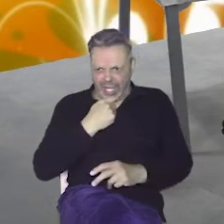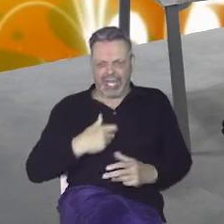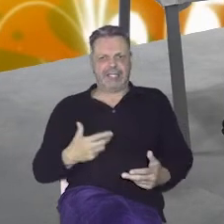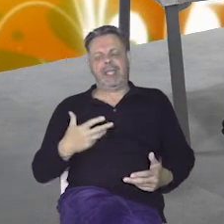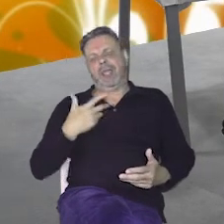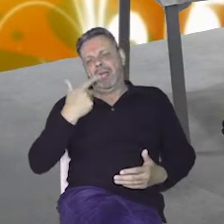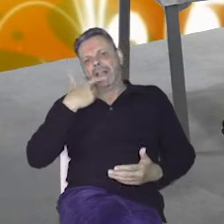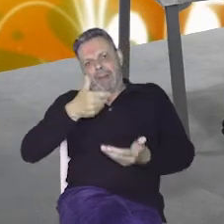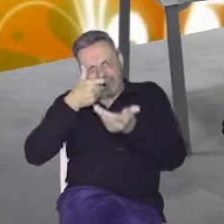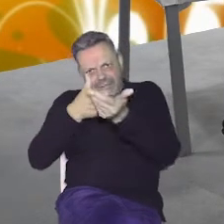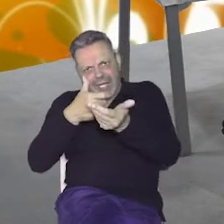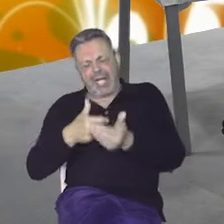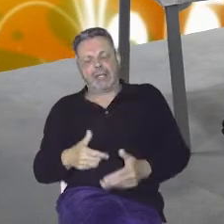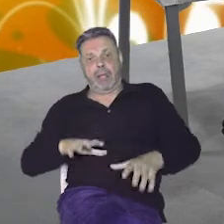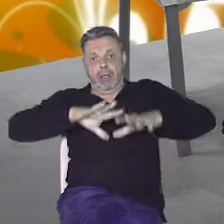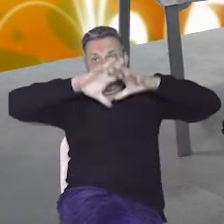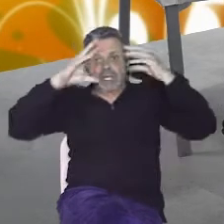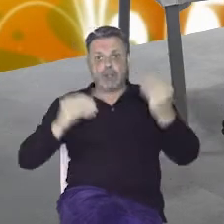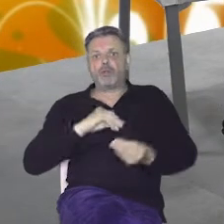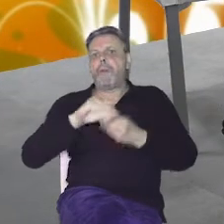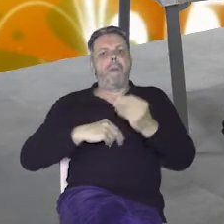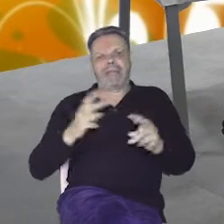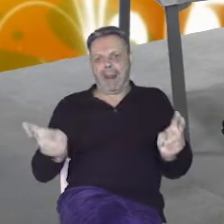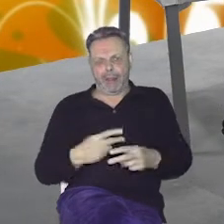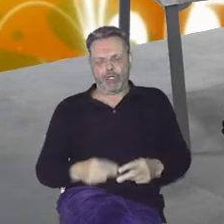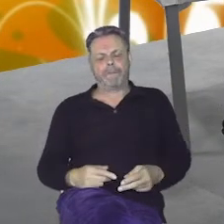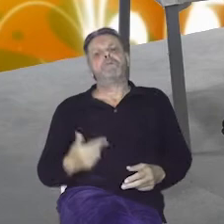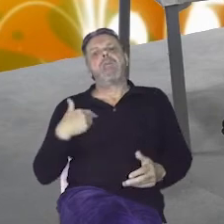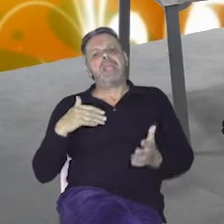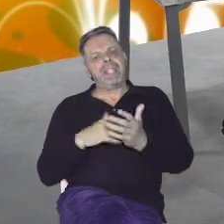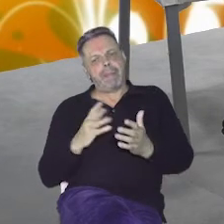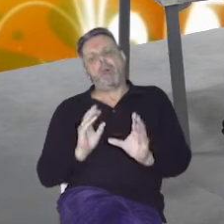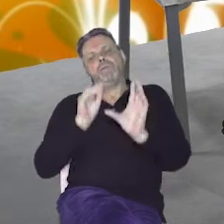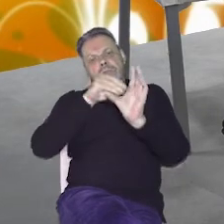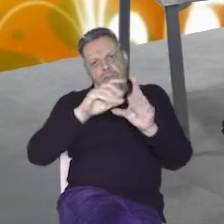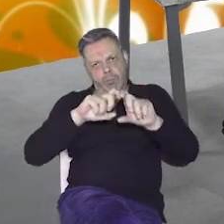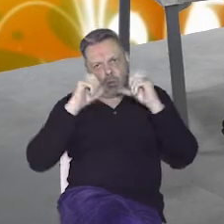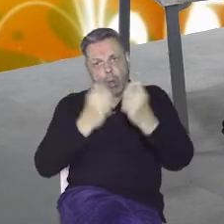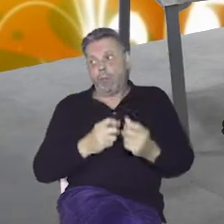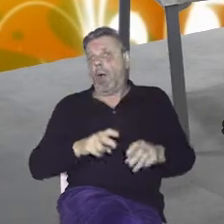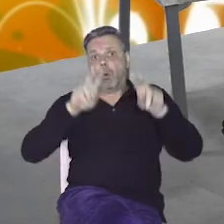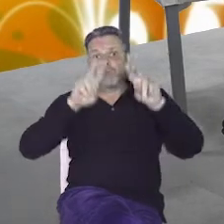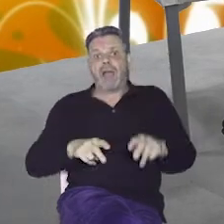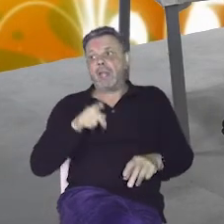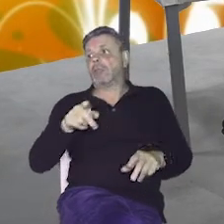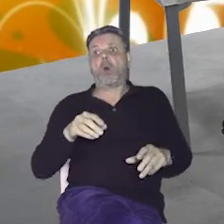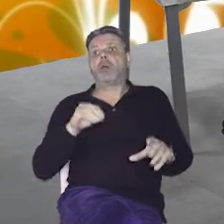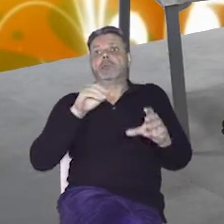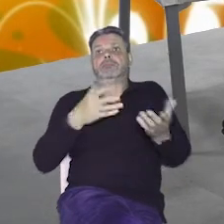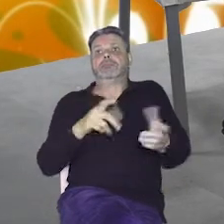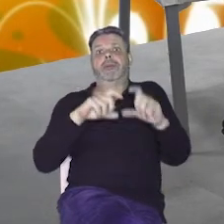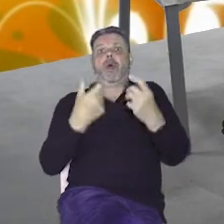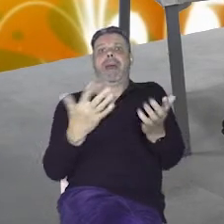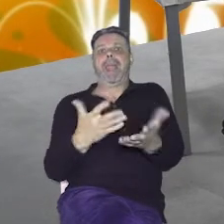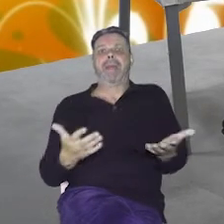hraniti. Znači, to sve obitelj ne može. I onda trebamo smještaj. I onda tog smještaja u principu nema. Ili imamo situaciju kad na